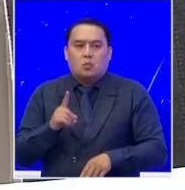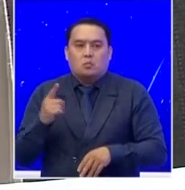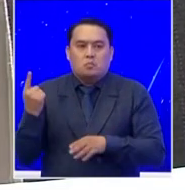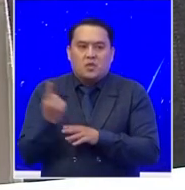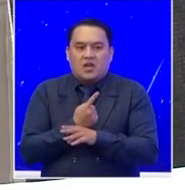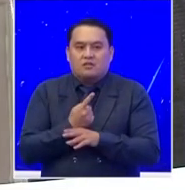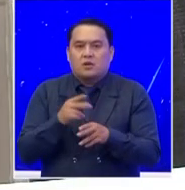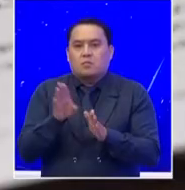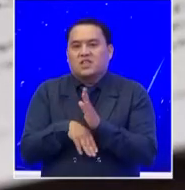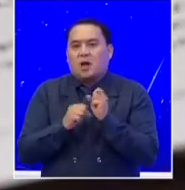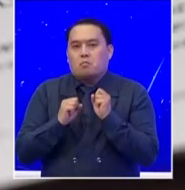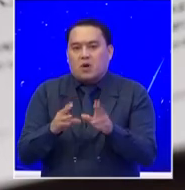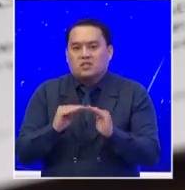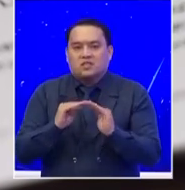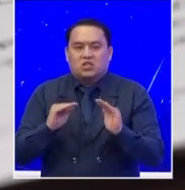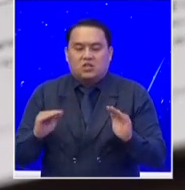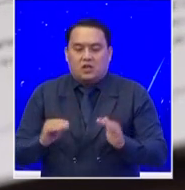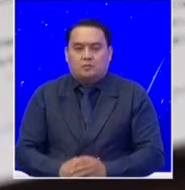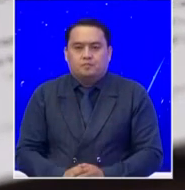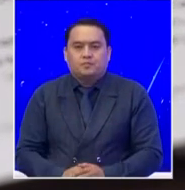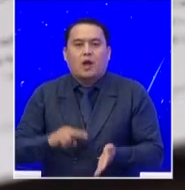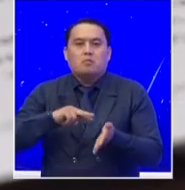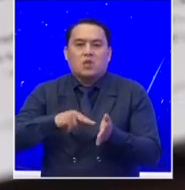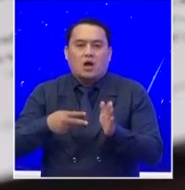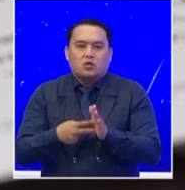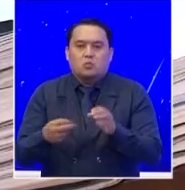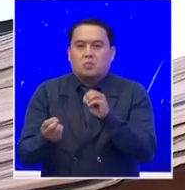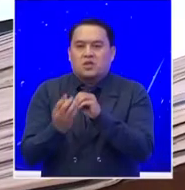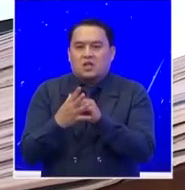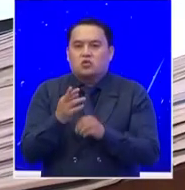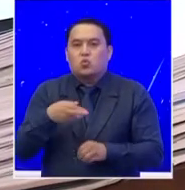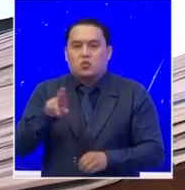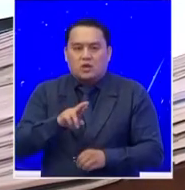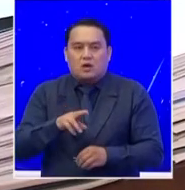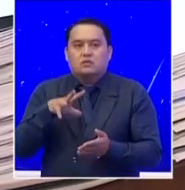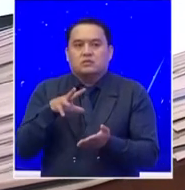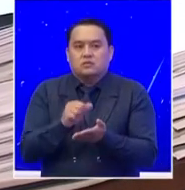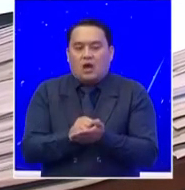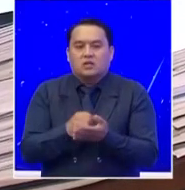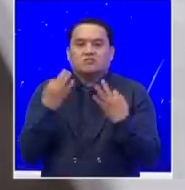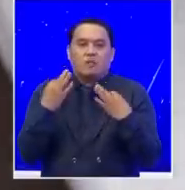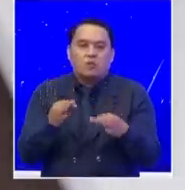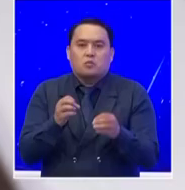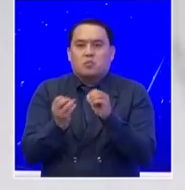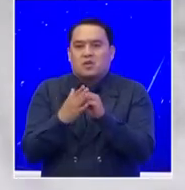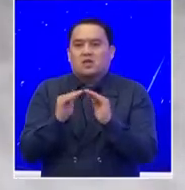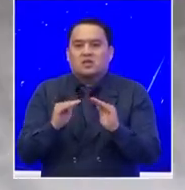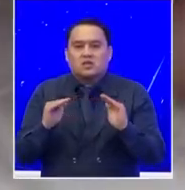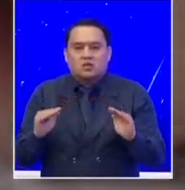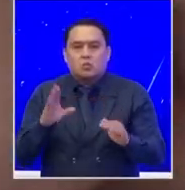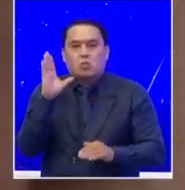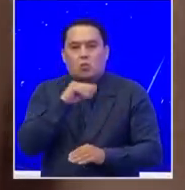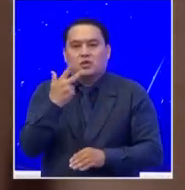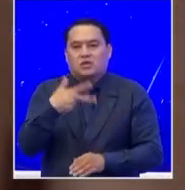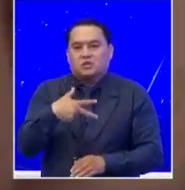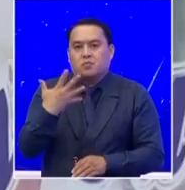это безопасность детей. Кроме того, планируется, что с 15 июня организовать занятость и досуг 15 тысячам детей смогут